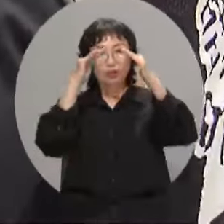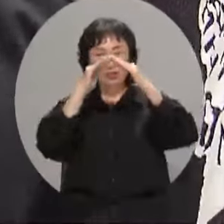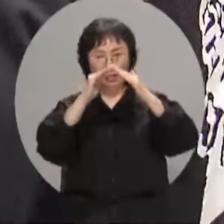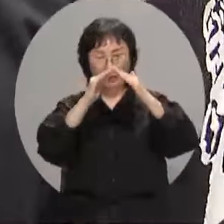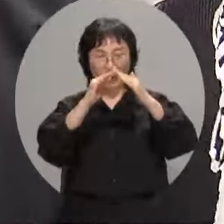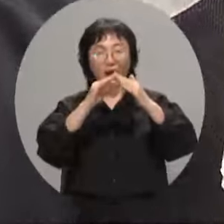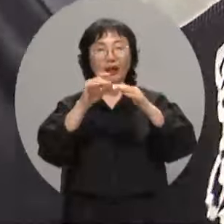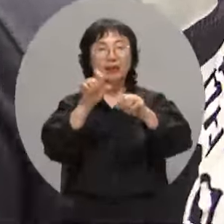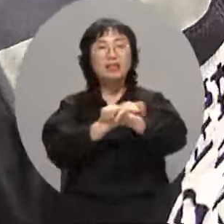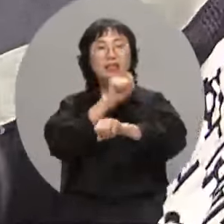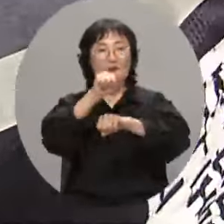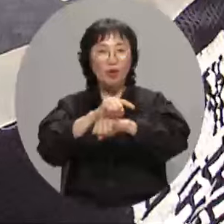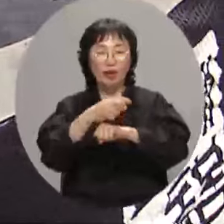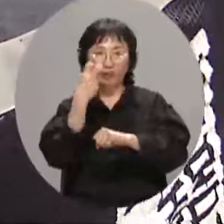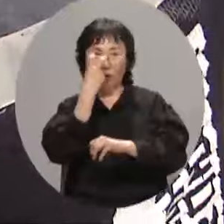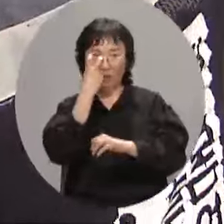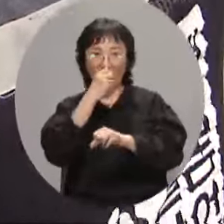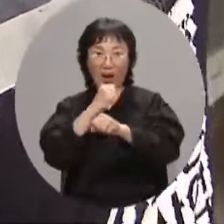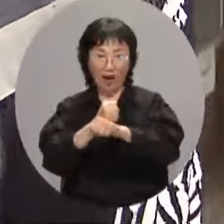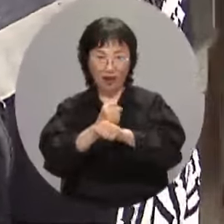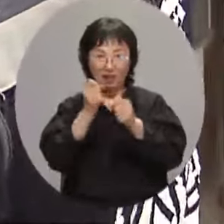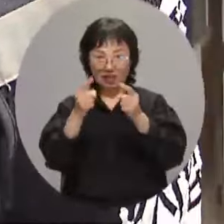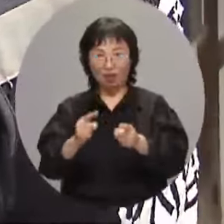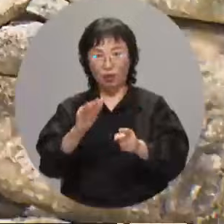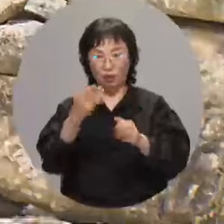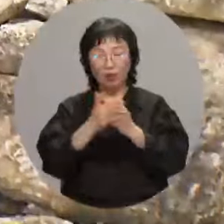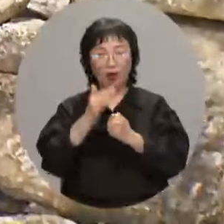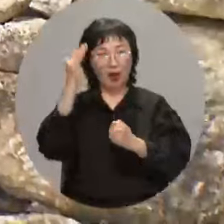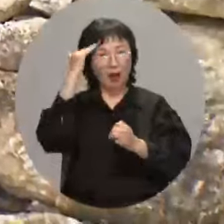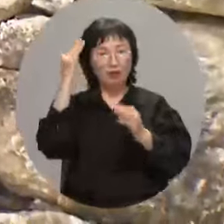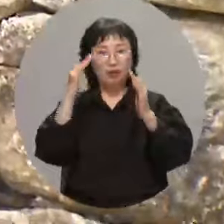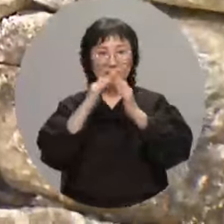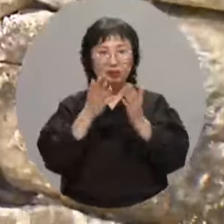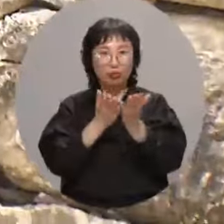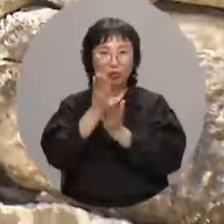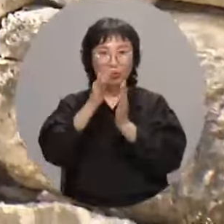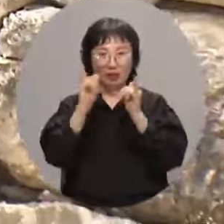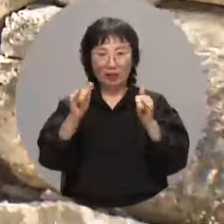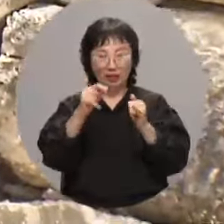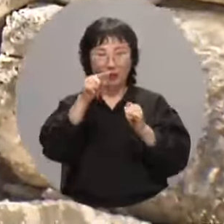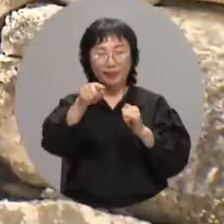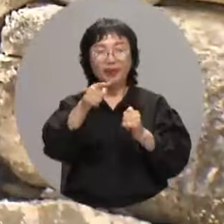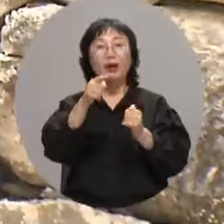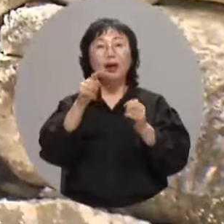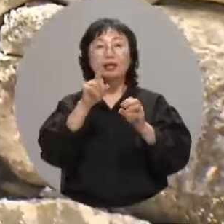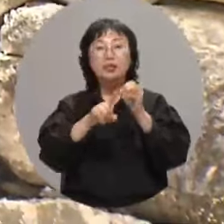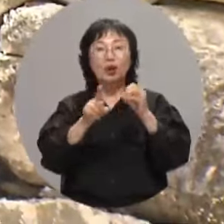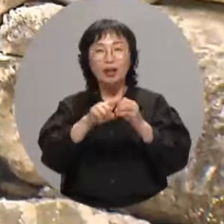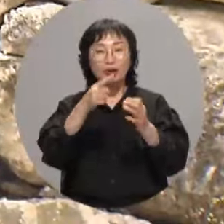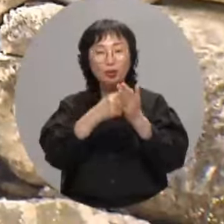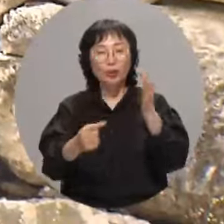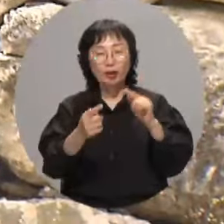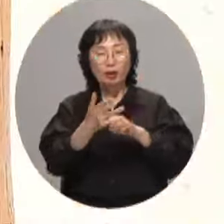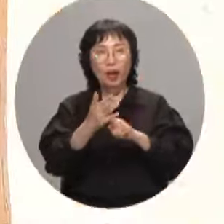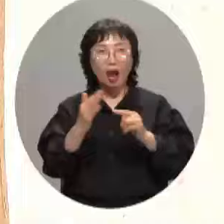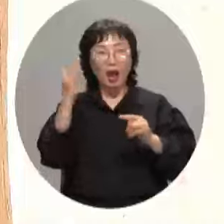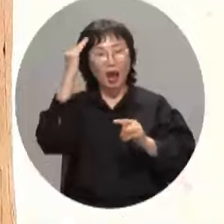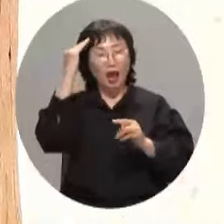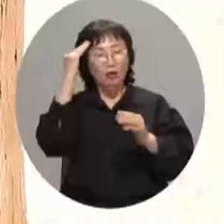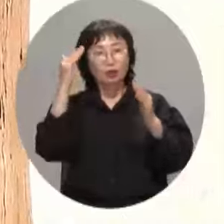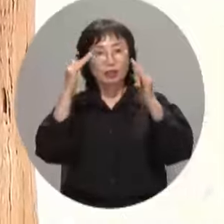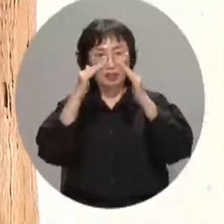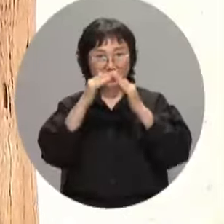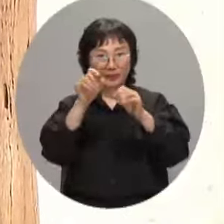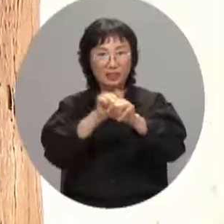기회가 되기도 했습니다. 현장을 둘러본 한옥 전문가는 내소사의 피해 상황이 지진에 대한 한옥 건축물의